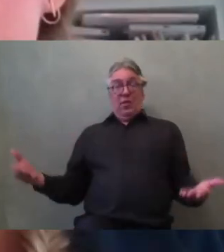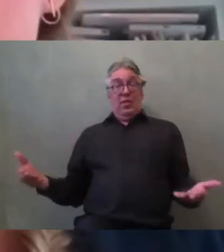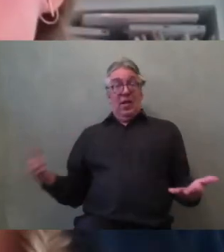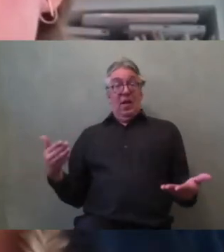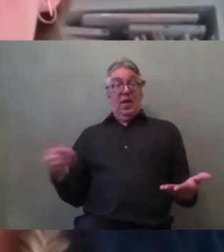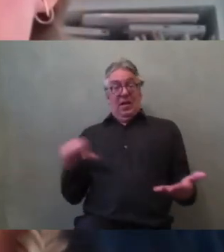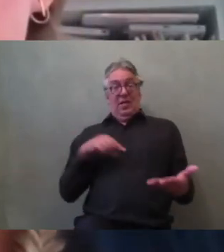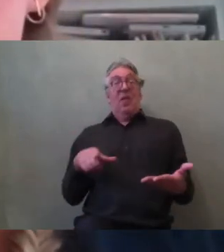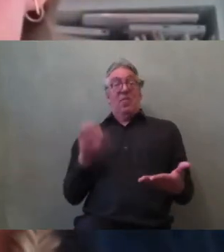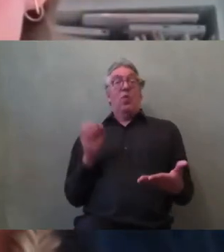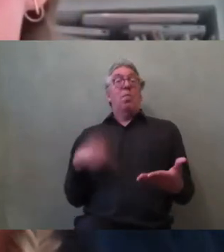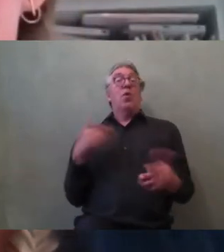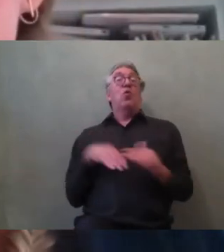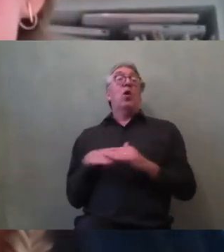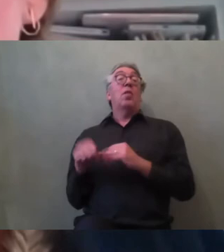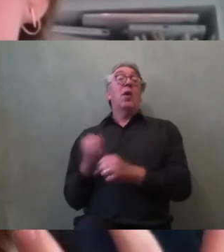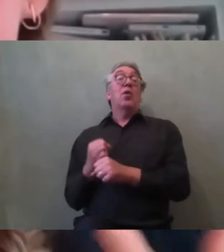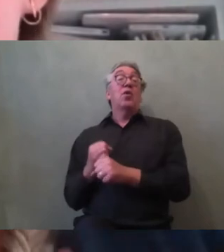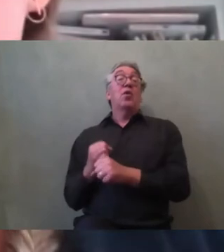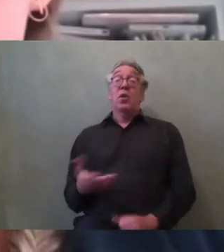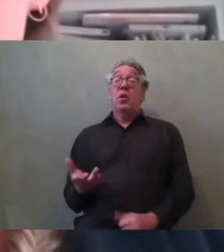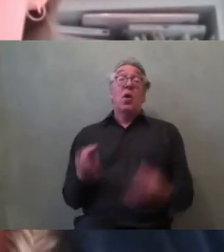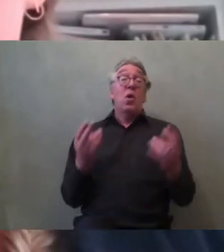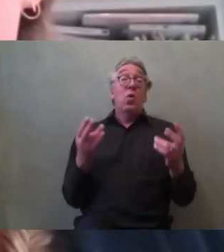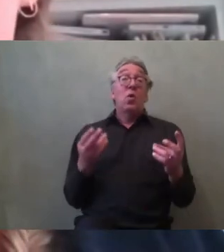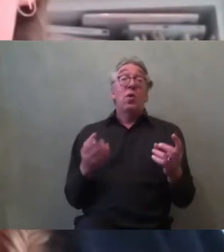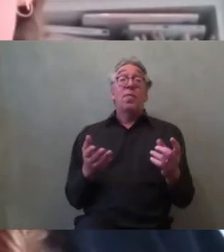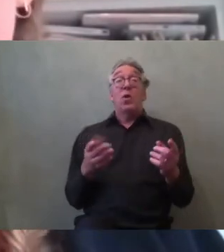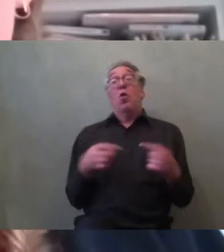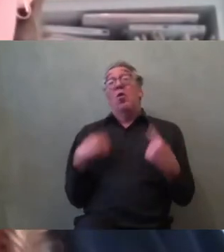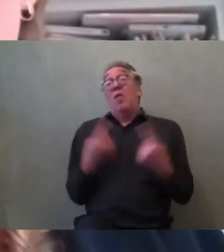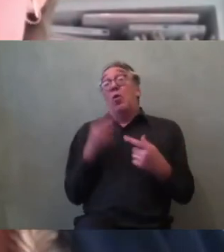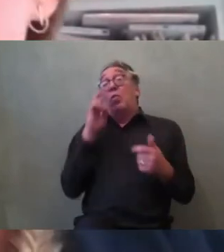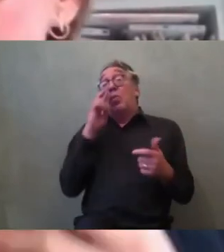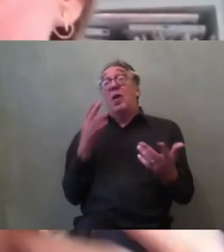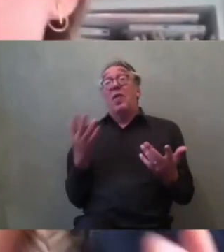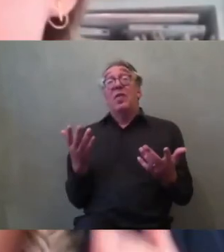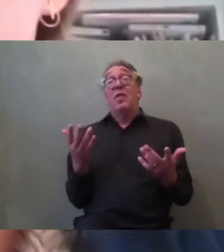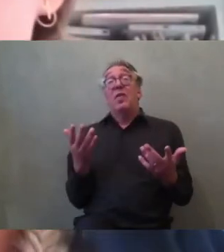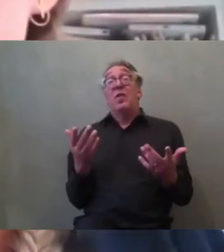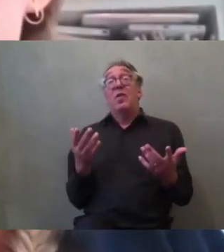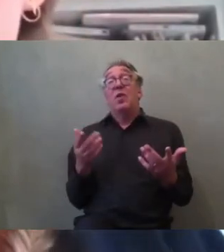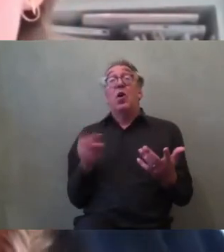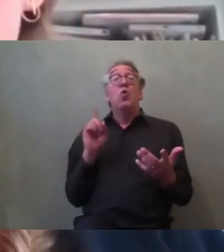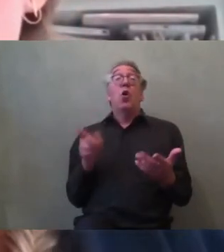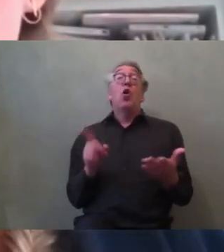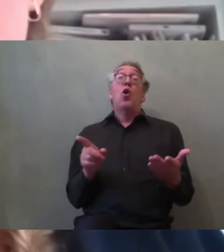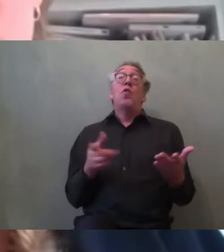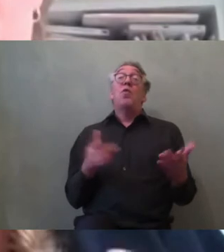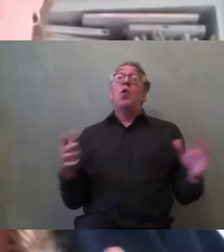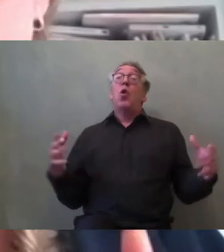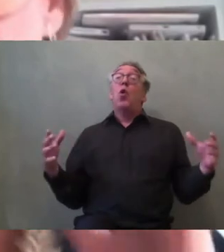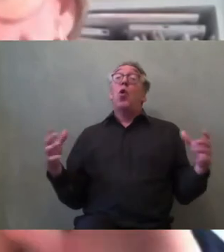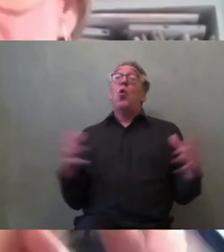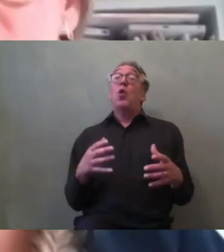maakt. Dat doe je onder andere door, wij hebben het in ieder geval gedaan door vertalingen van de collectiestukken door middel